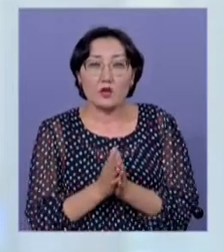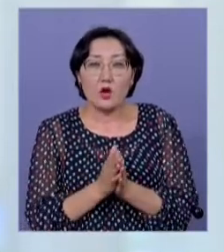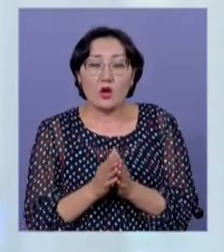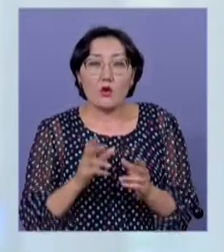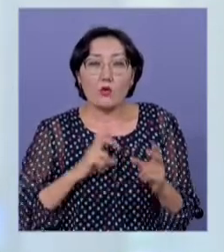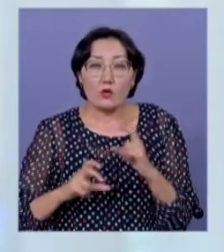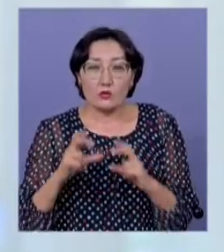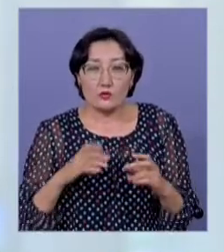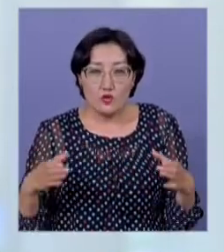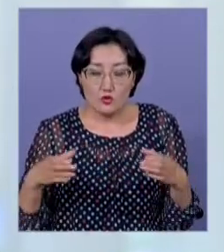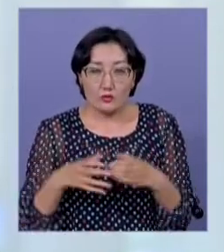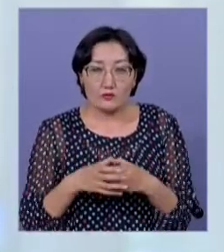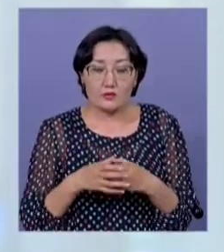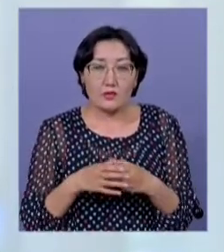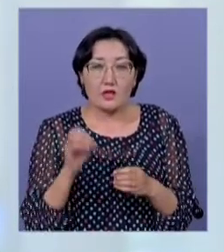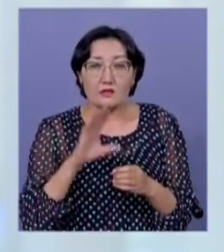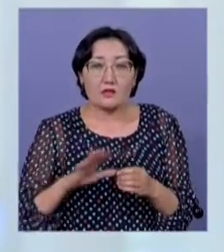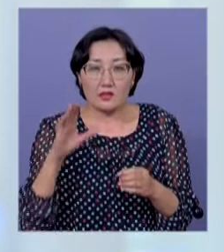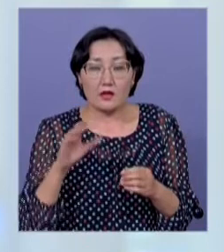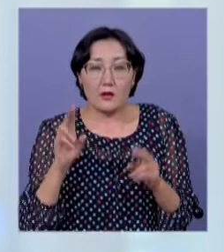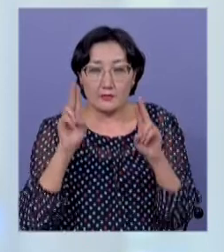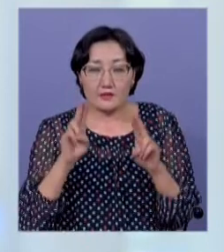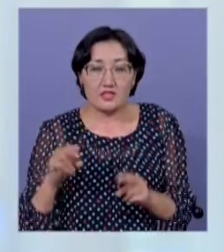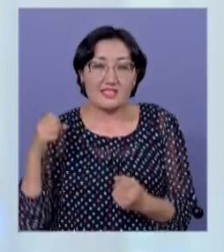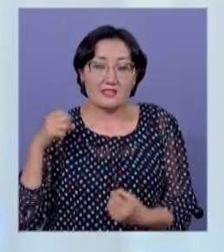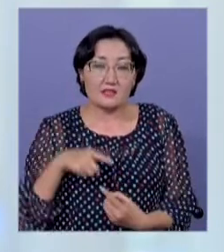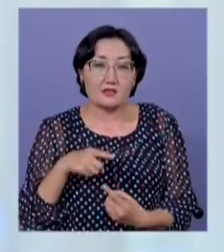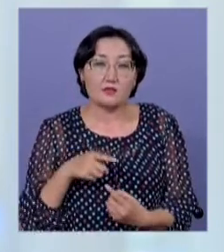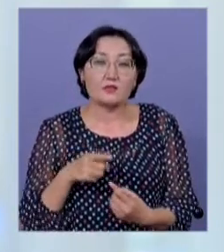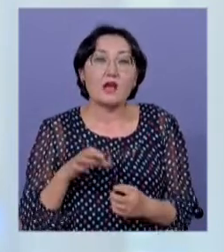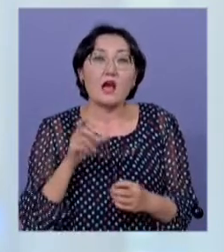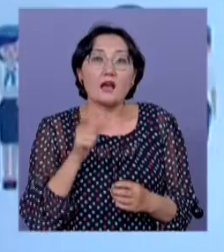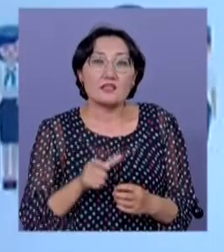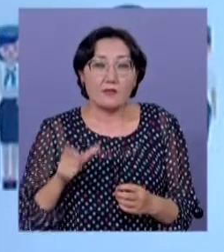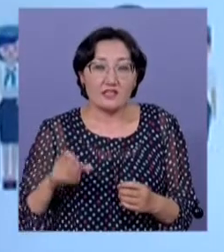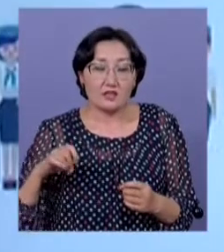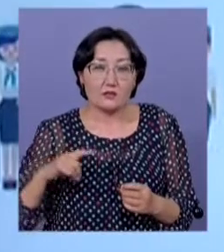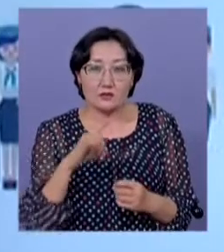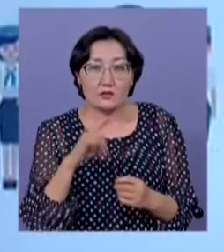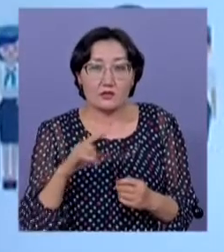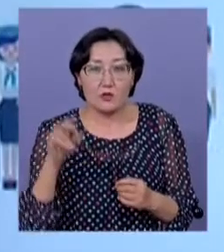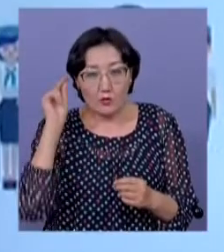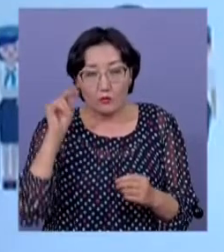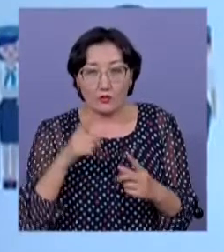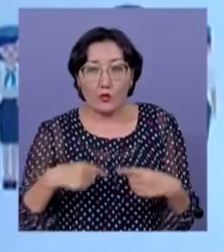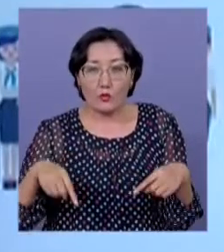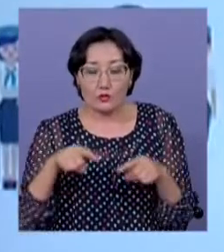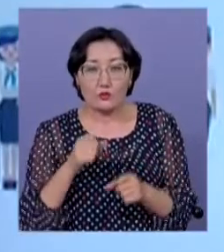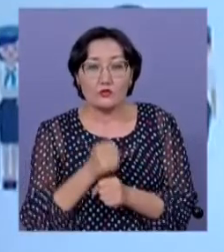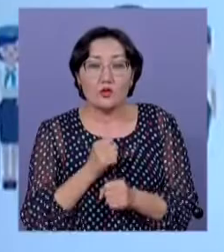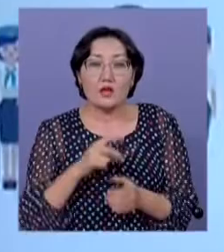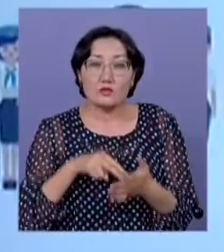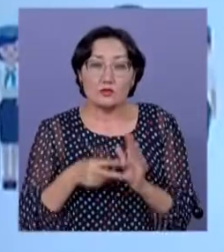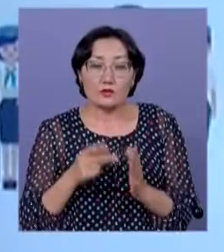орындарын шоғырландырып, еуропалық стандарттарға сәйкес келетін азаматтық авиация оқу орталығын құруды